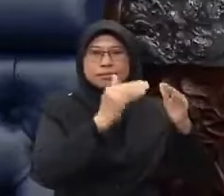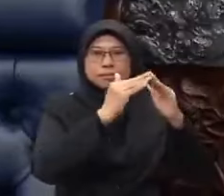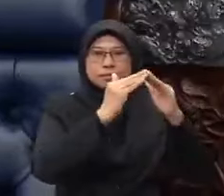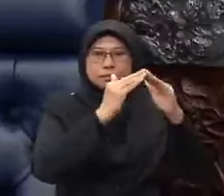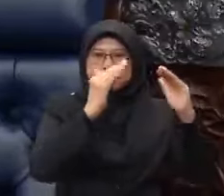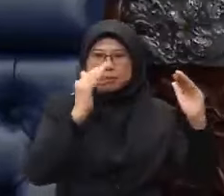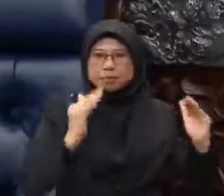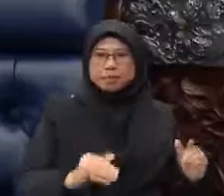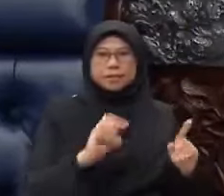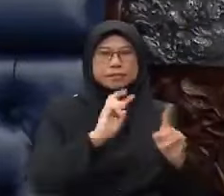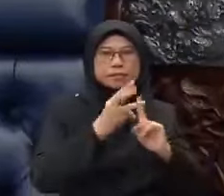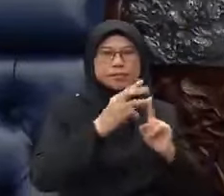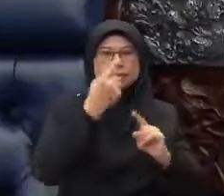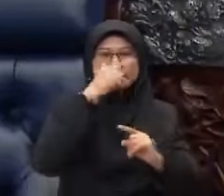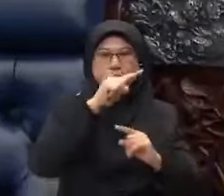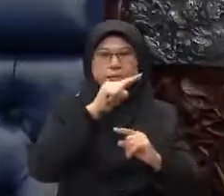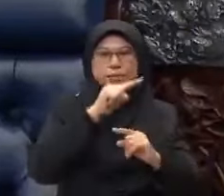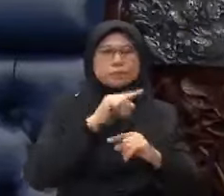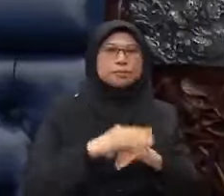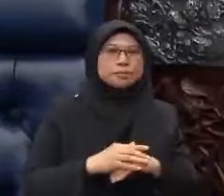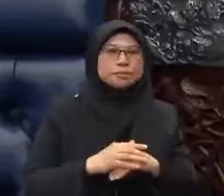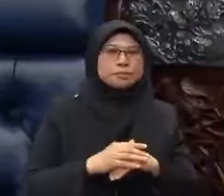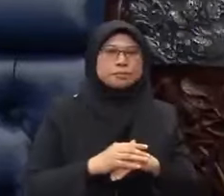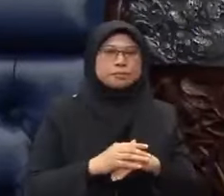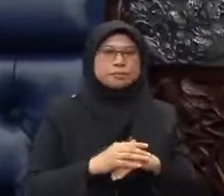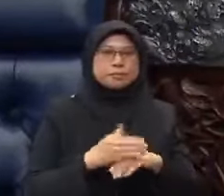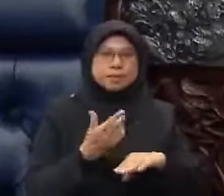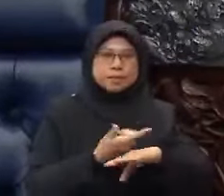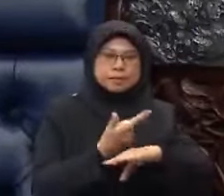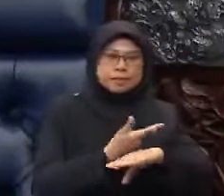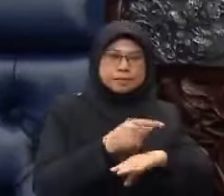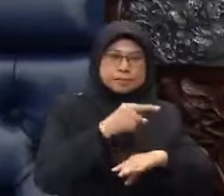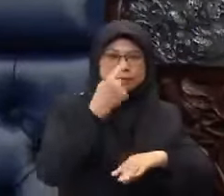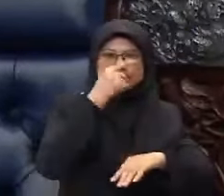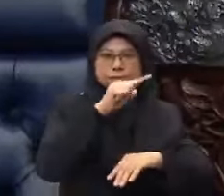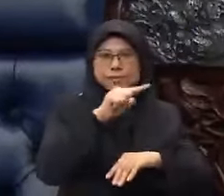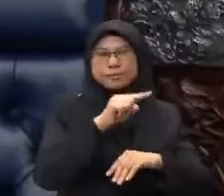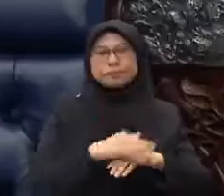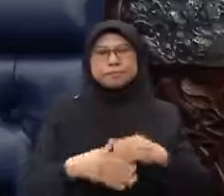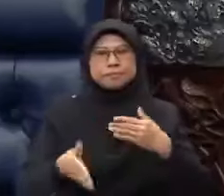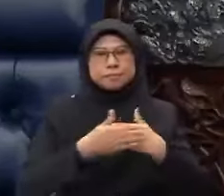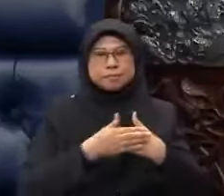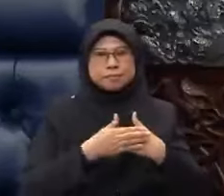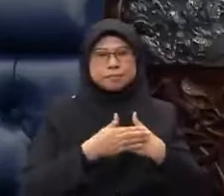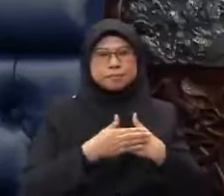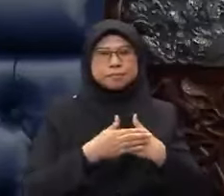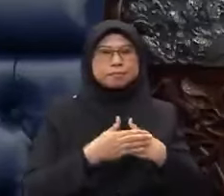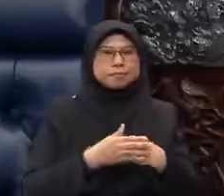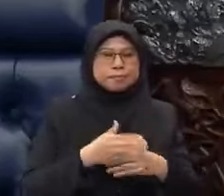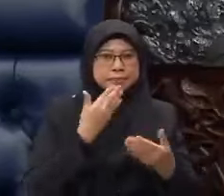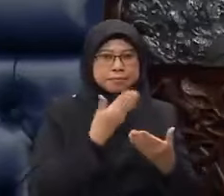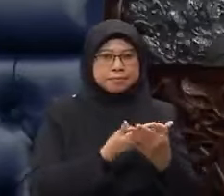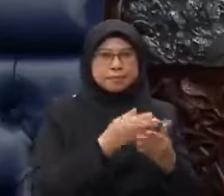pemulihan dan berdasarkan siasatan betul tadi yang berhormat menyatakan